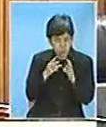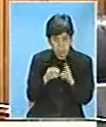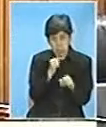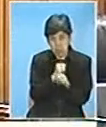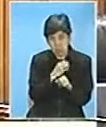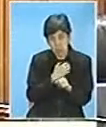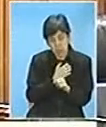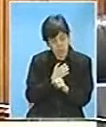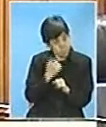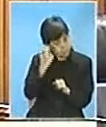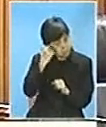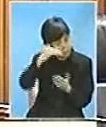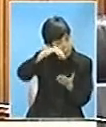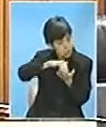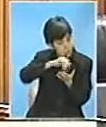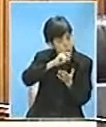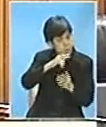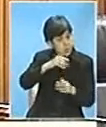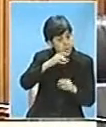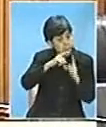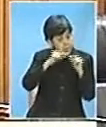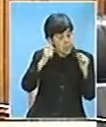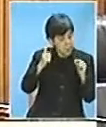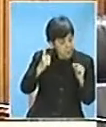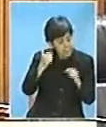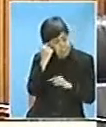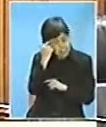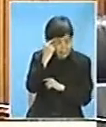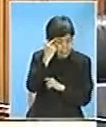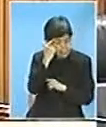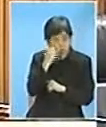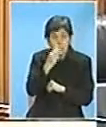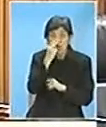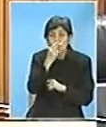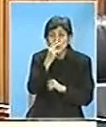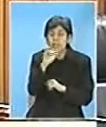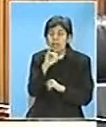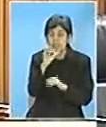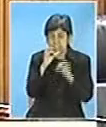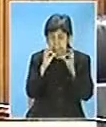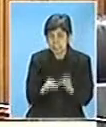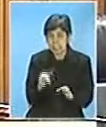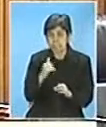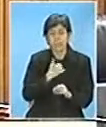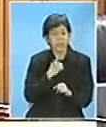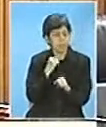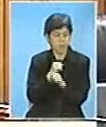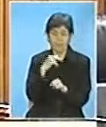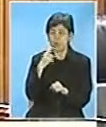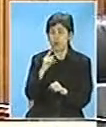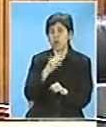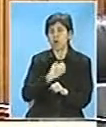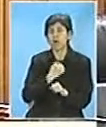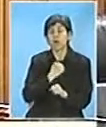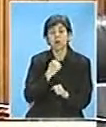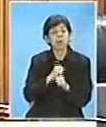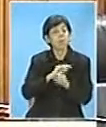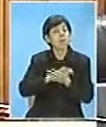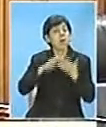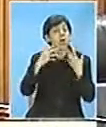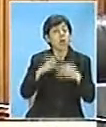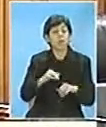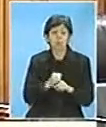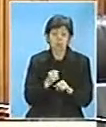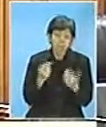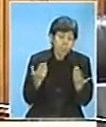เรื่องเป็นศูนย์แท็กซี่หรืออะไรก็ตามตอนนี้ก็กำลังพิจารณาว่าต้องทำตรงนี้แล้วให้เกิดประโยชน์อย่างจริงจังนะครับคือไม่ใช่ทำเสร็จแล้วเนี่ย